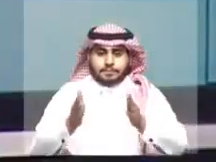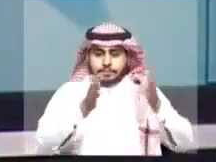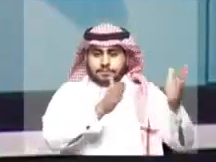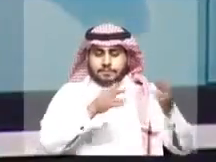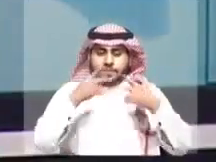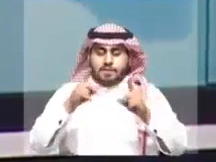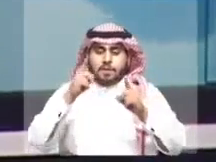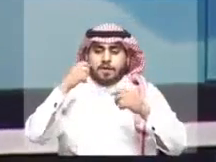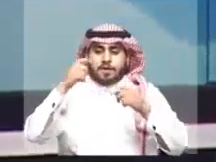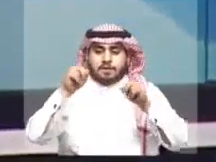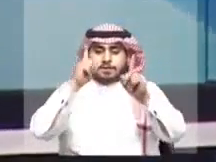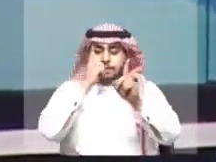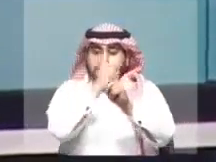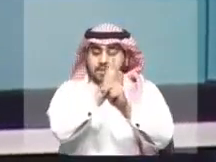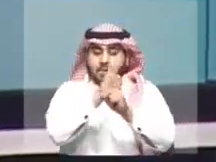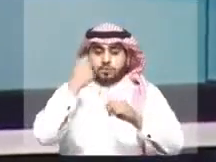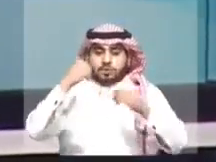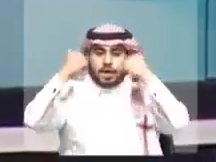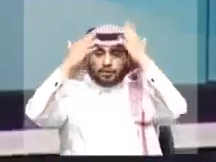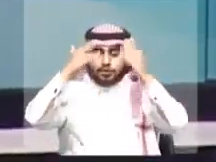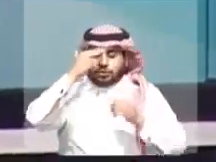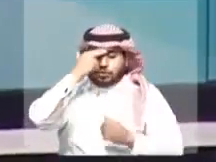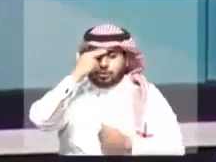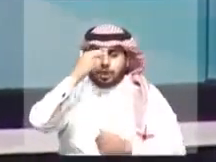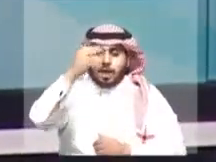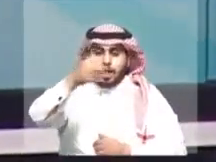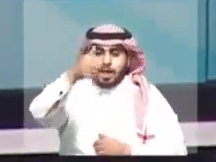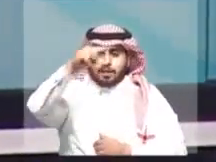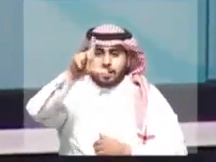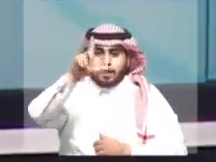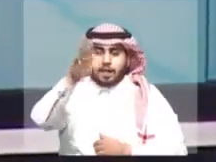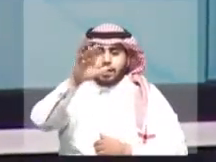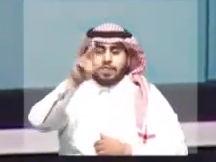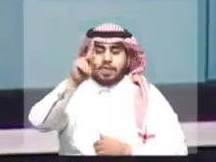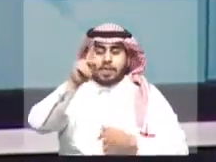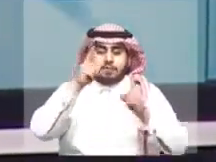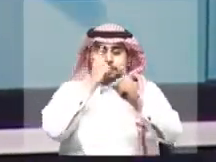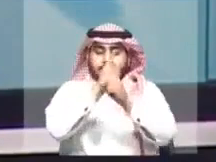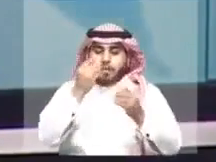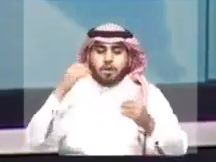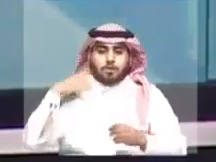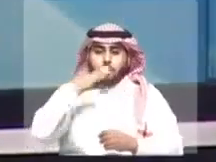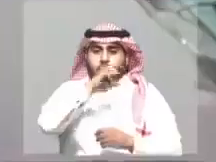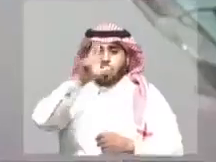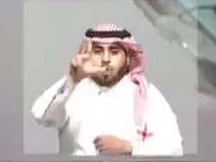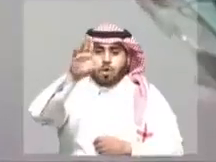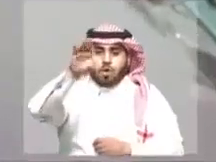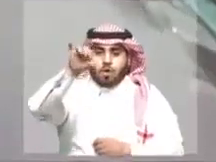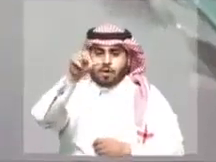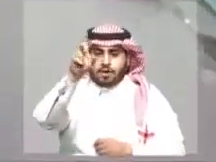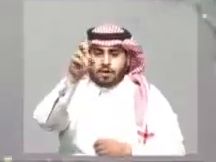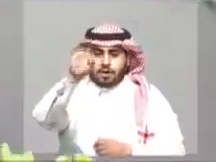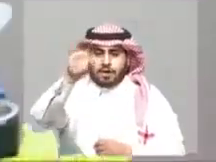استقبل معالي وزير الخارجيه الاستاذ عادل بن احمد الجبير اليوم وفدا من اعضاء الكونغرس الامريكي برئاسه رئيس اللجنه القضائيه في مجلس